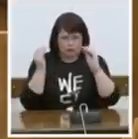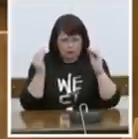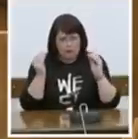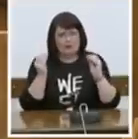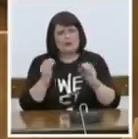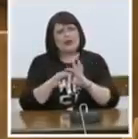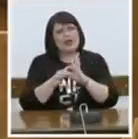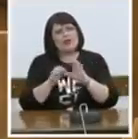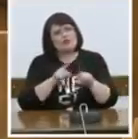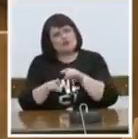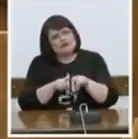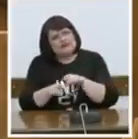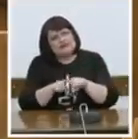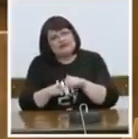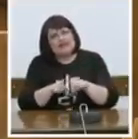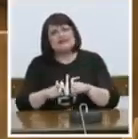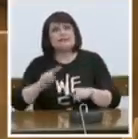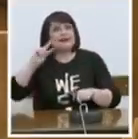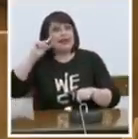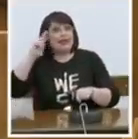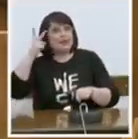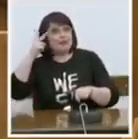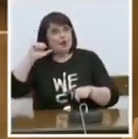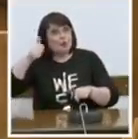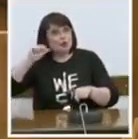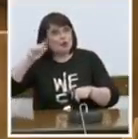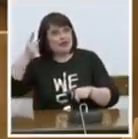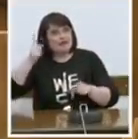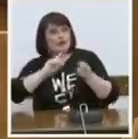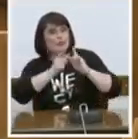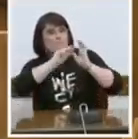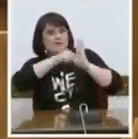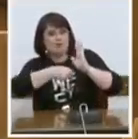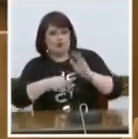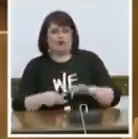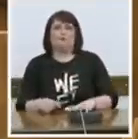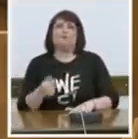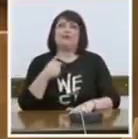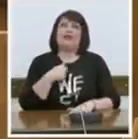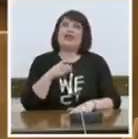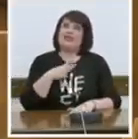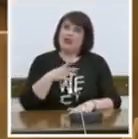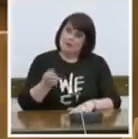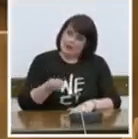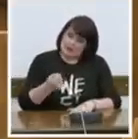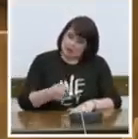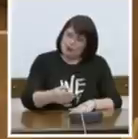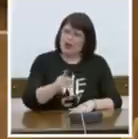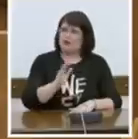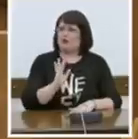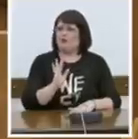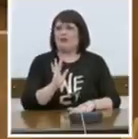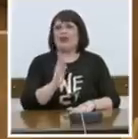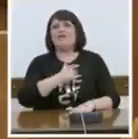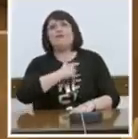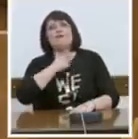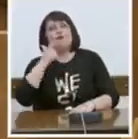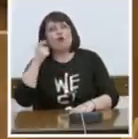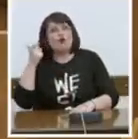με τα δύο πρώτα μνημόνια. Θέλουμε να είμαστε και θα είμαστε η φωνή